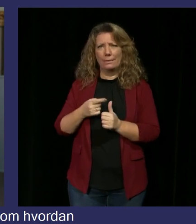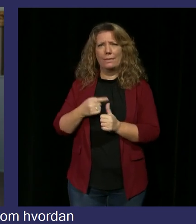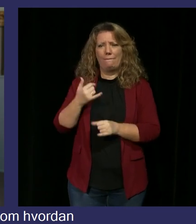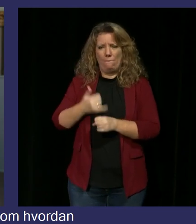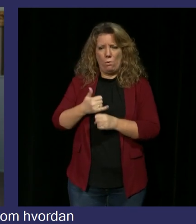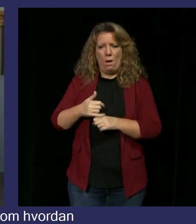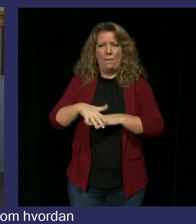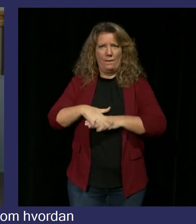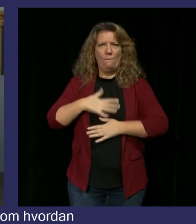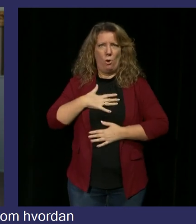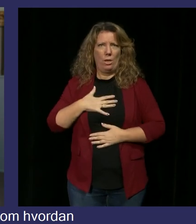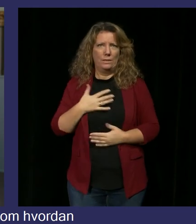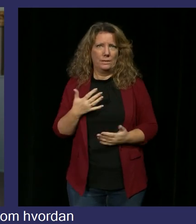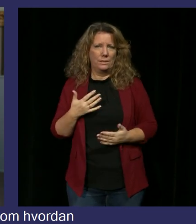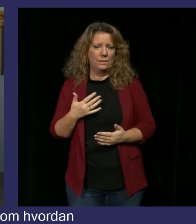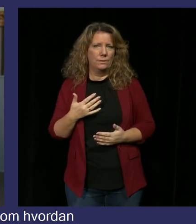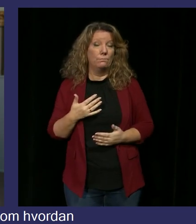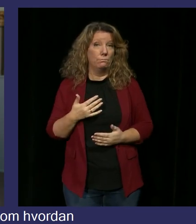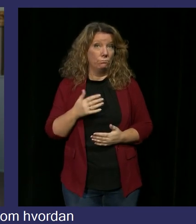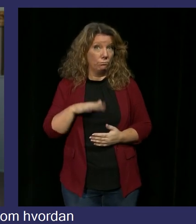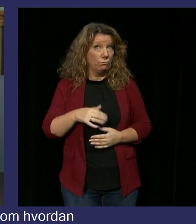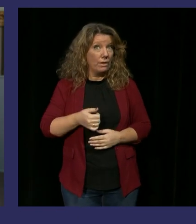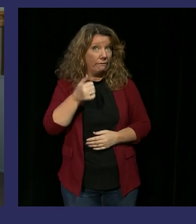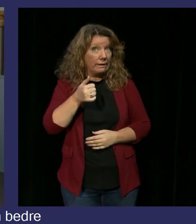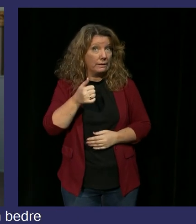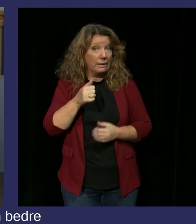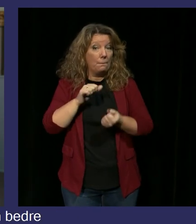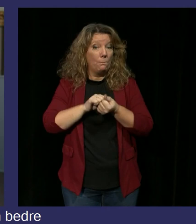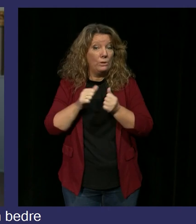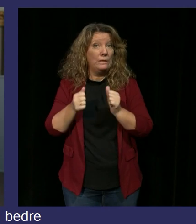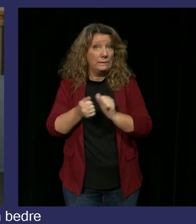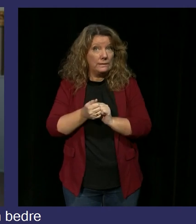det kjennes. Og det har vært veldig viktig sånn politisk